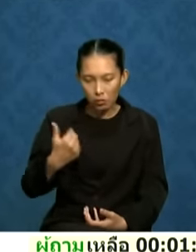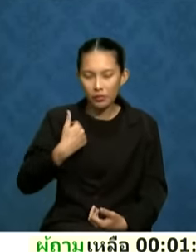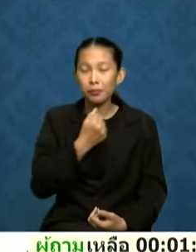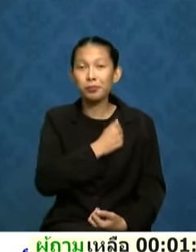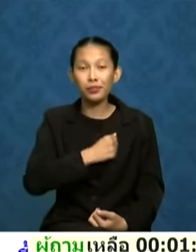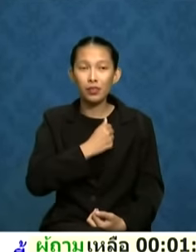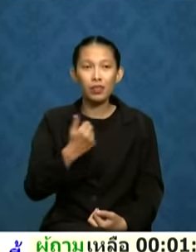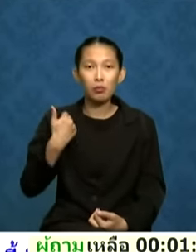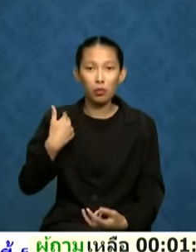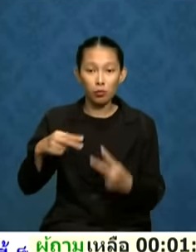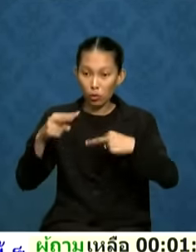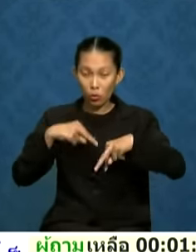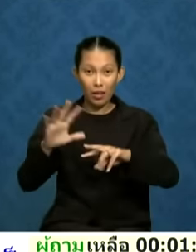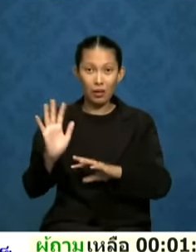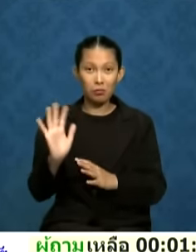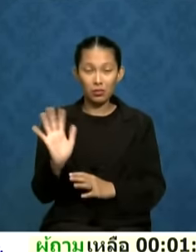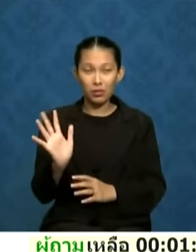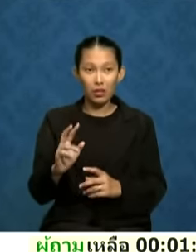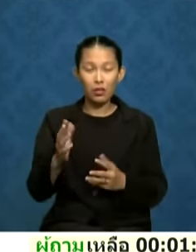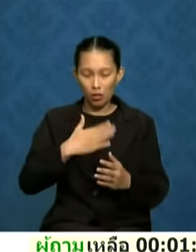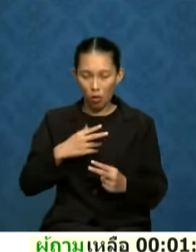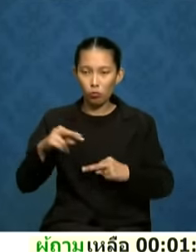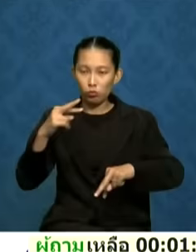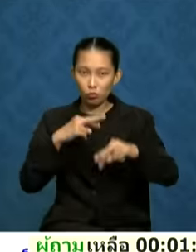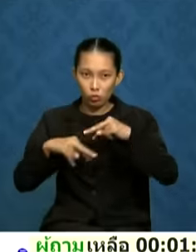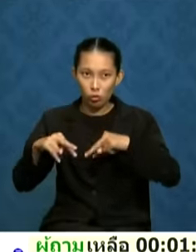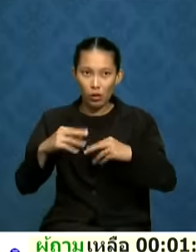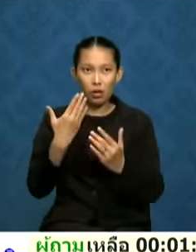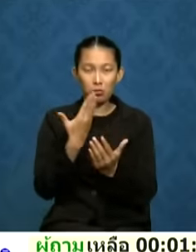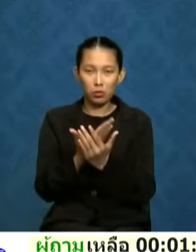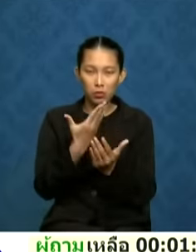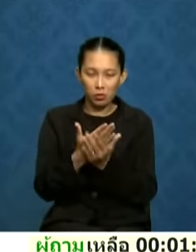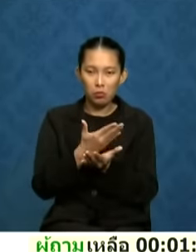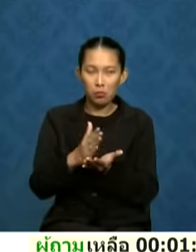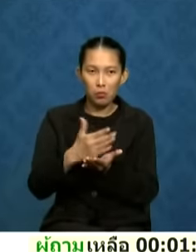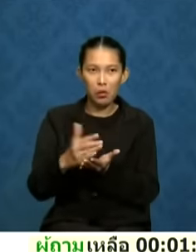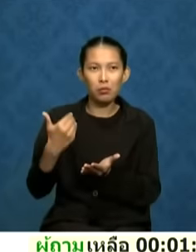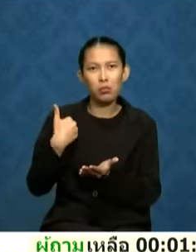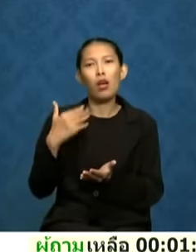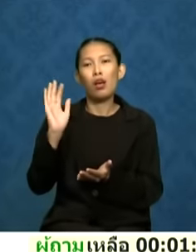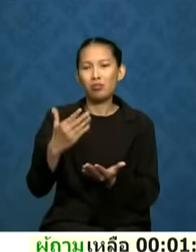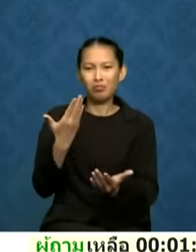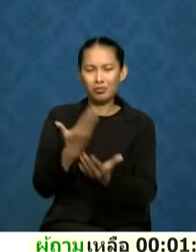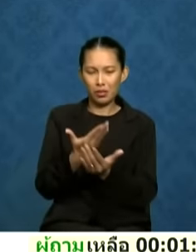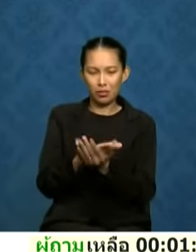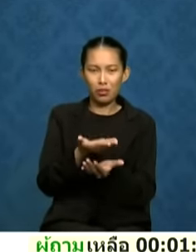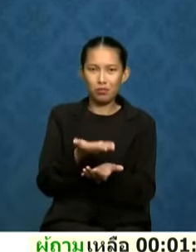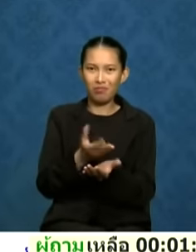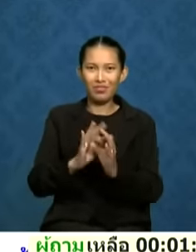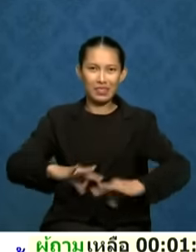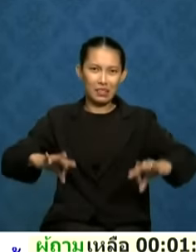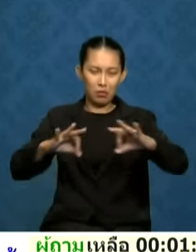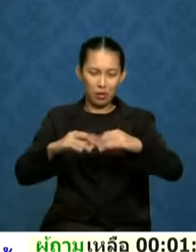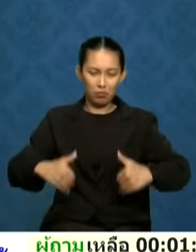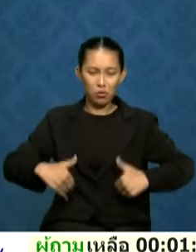ถงแน่นอน cape ment่ใช่สัคัณสำ